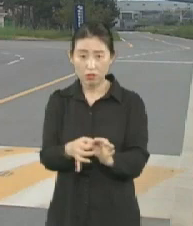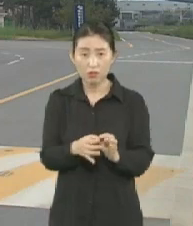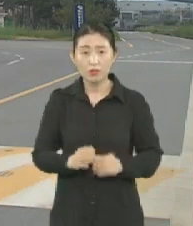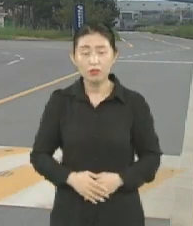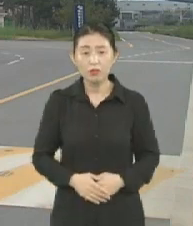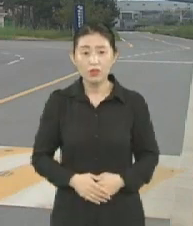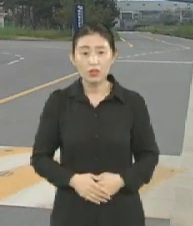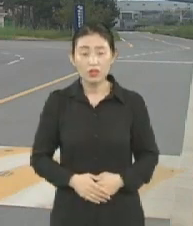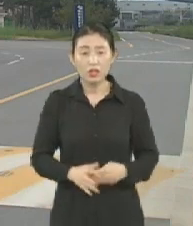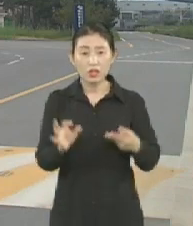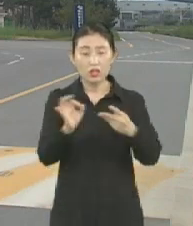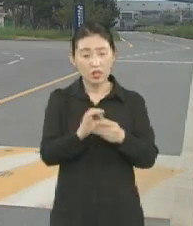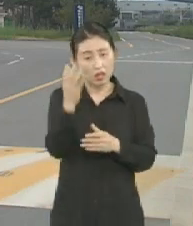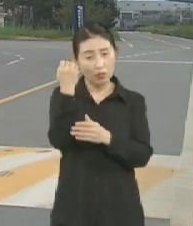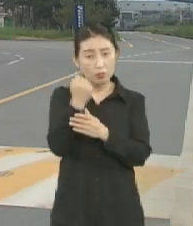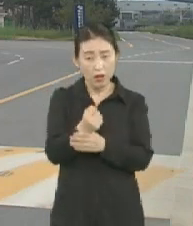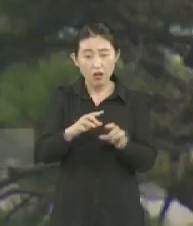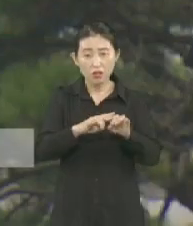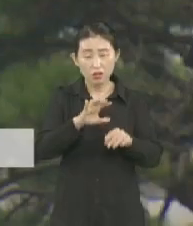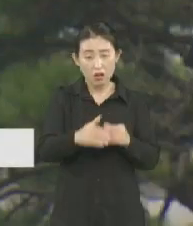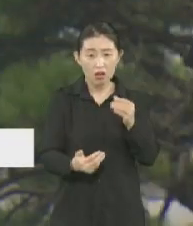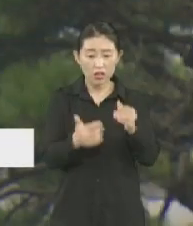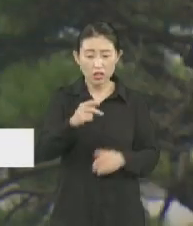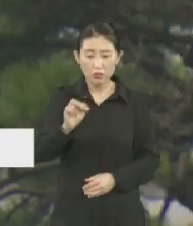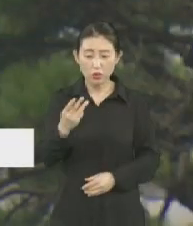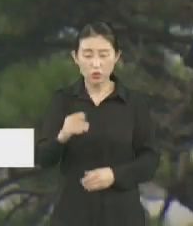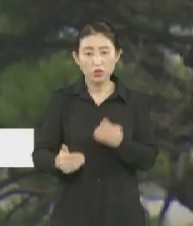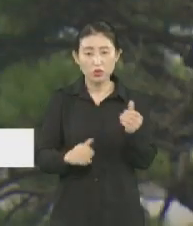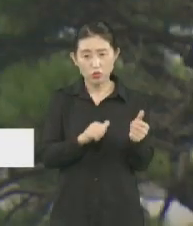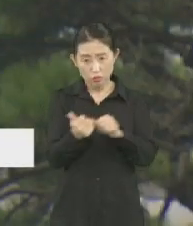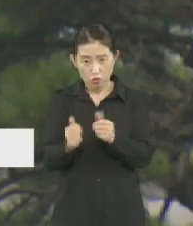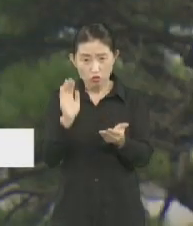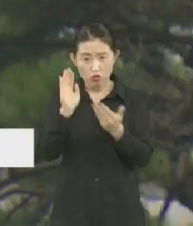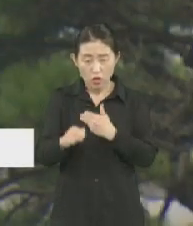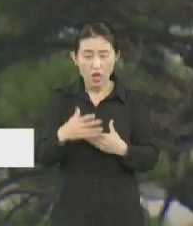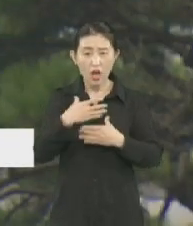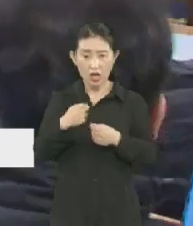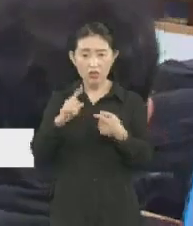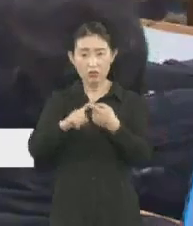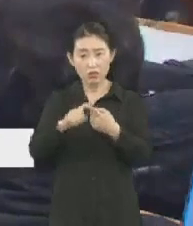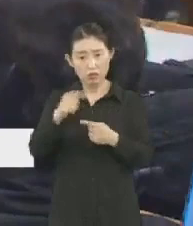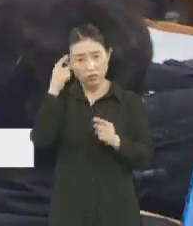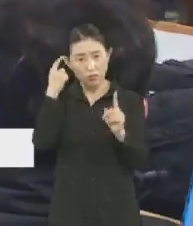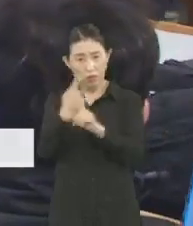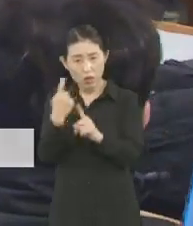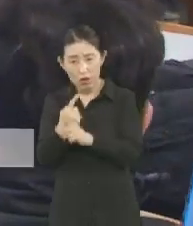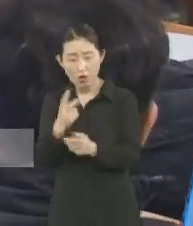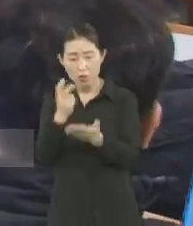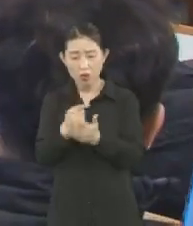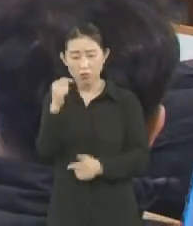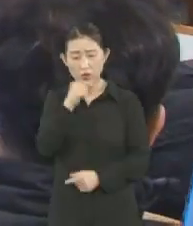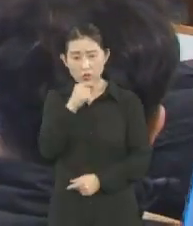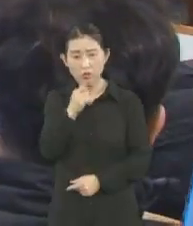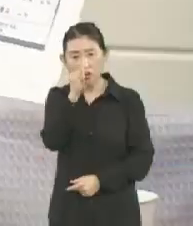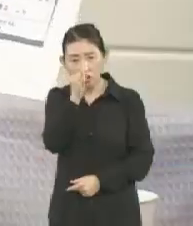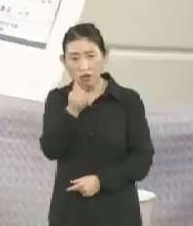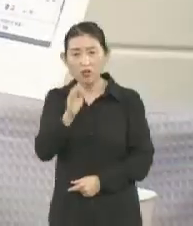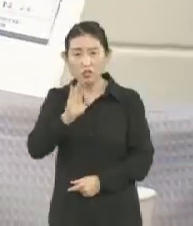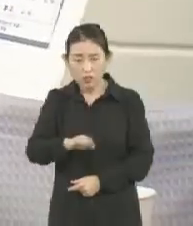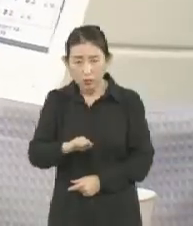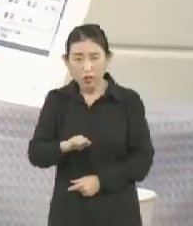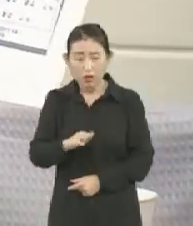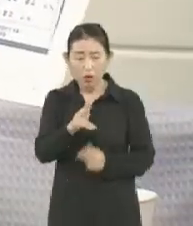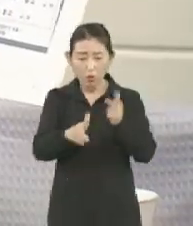있습니다. 태안화력 김영균 씨 사고 이후 사회적으로 안전에 대한 인식 제고와 법률 강화 등